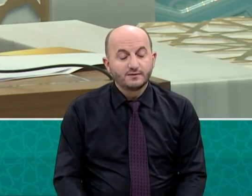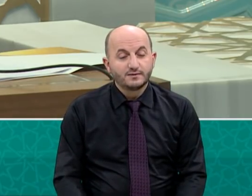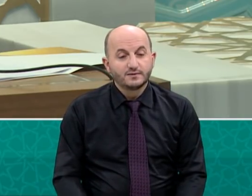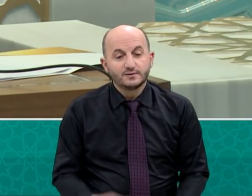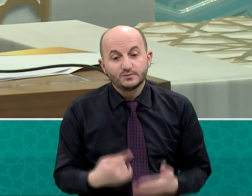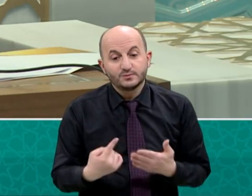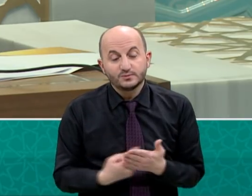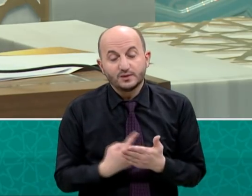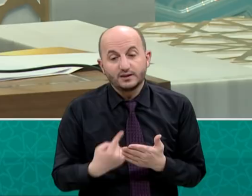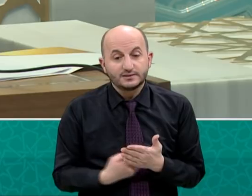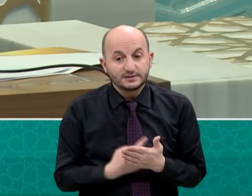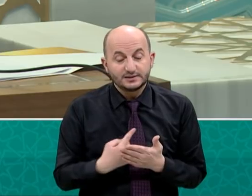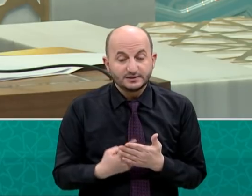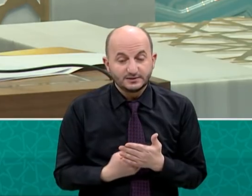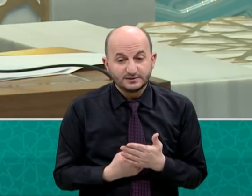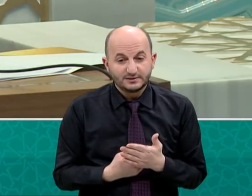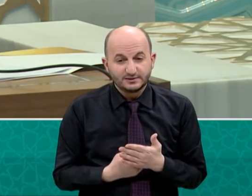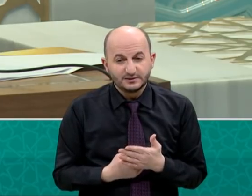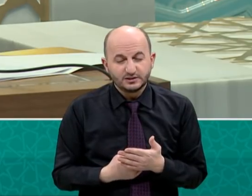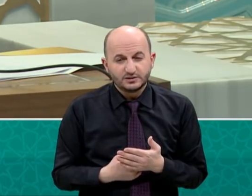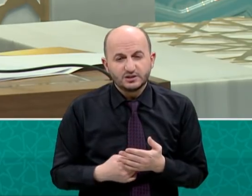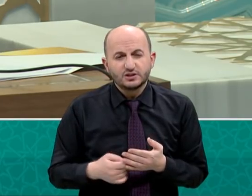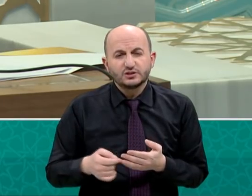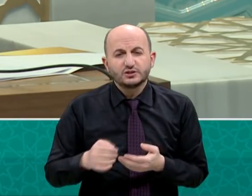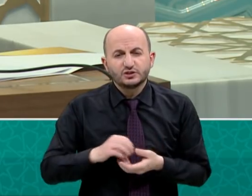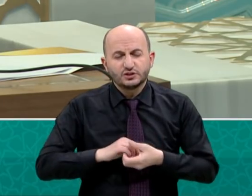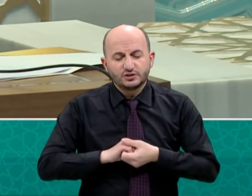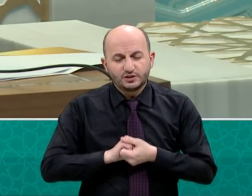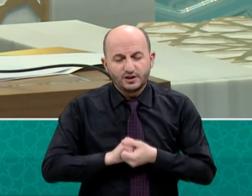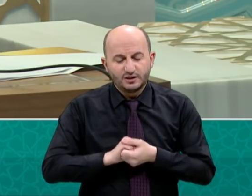Kur'an-ı Kerim'i sıdık